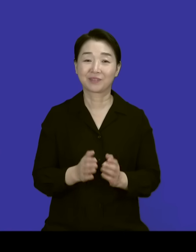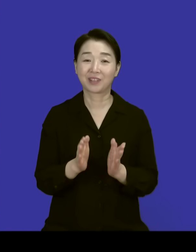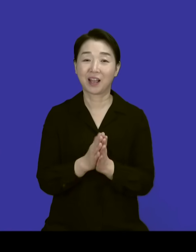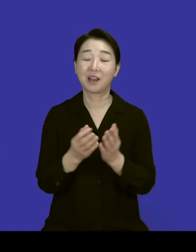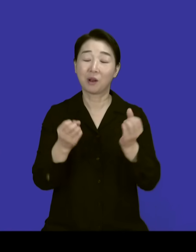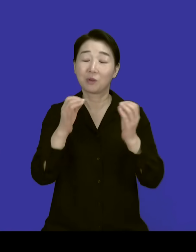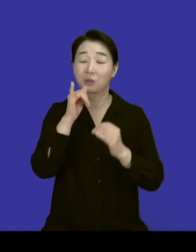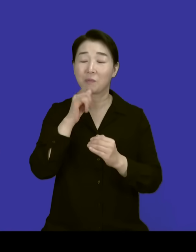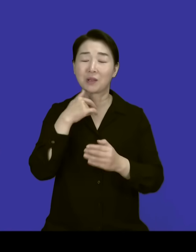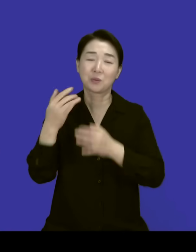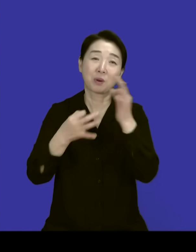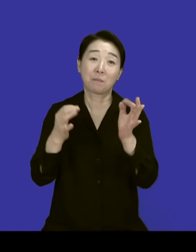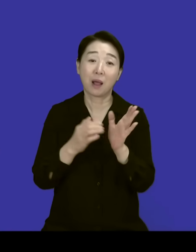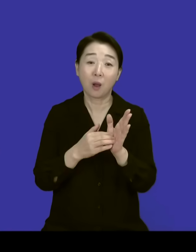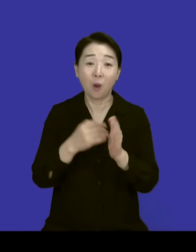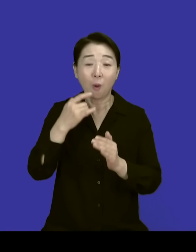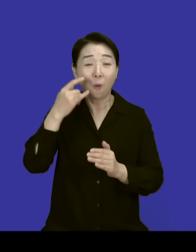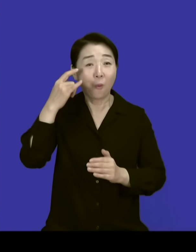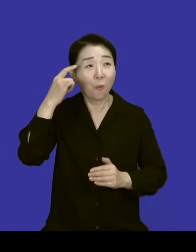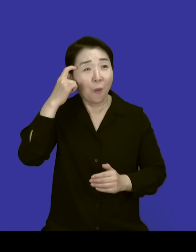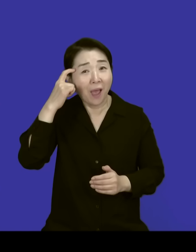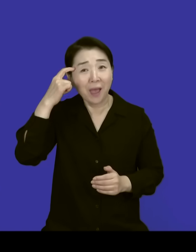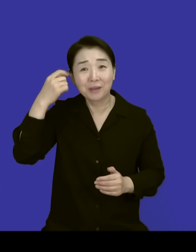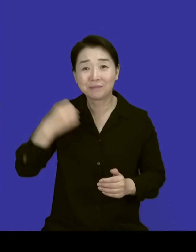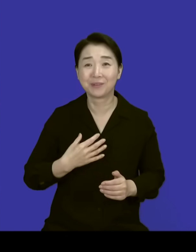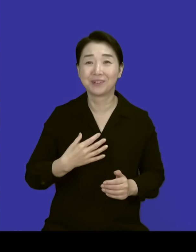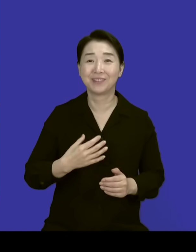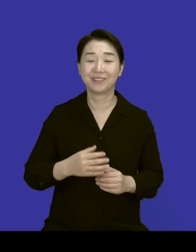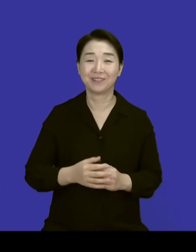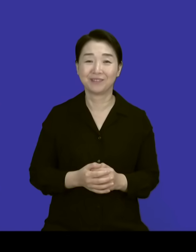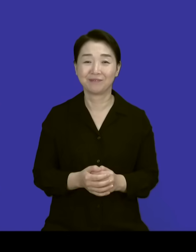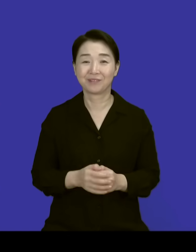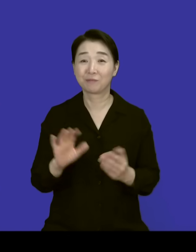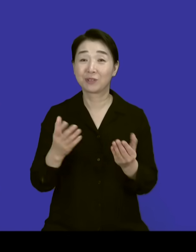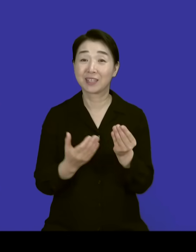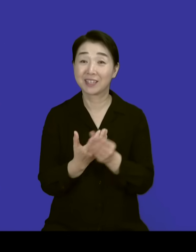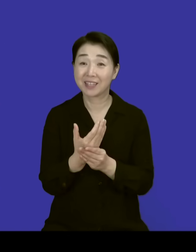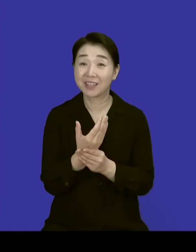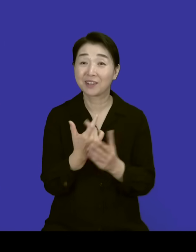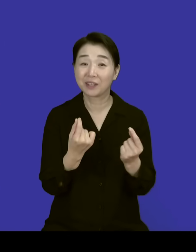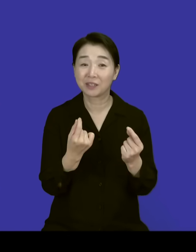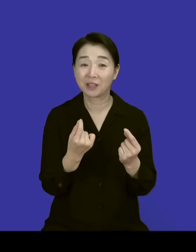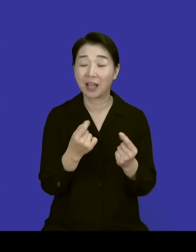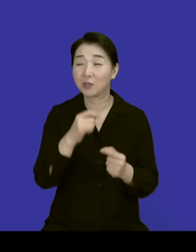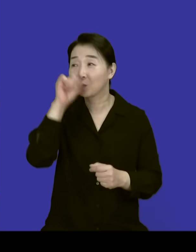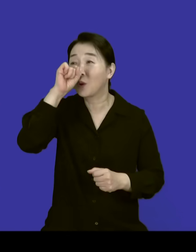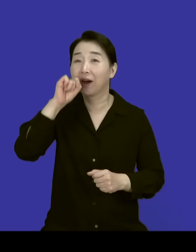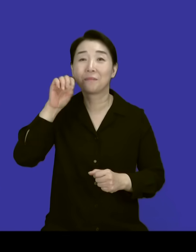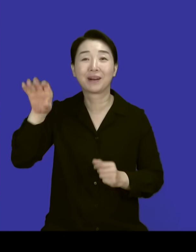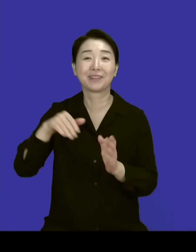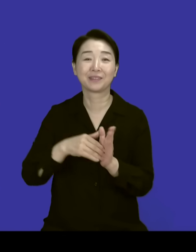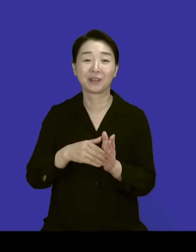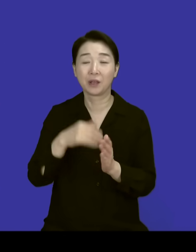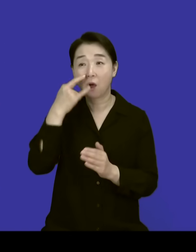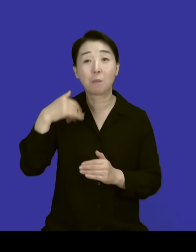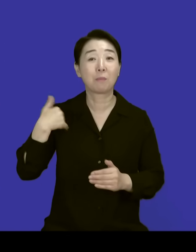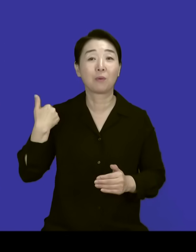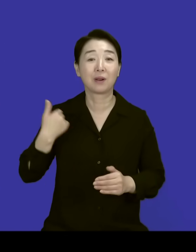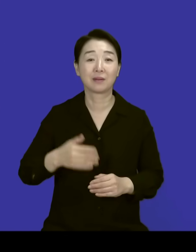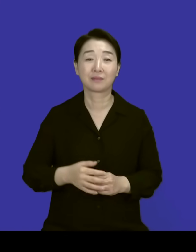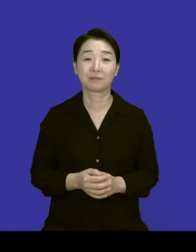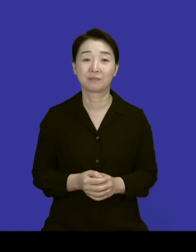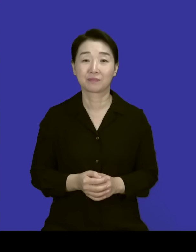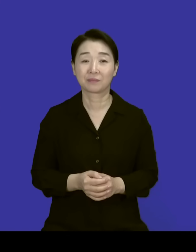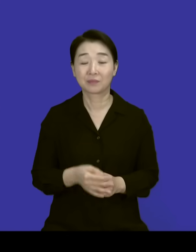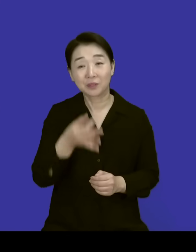할렐루야도 막 어떤 하고 기도가 막 소리 나오던가요? 질렀어요. 그러니까 어머니가 왜 그래? 뭔 일 있는 줄 알고. 예. 아니 너무 좋아서 그런다고. 네. 어머니는 모르니까.